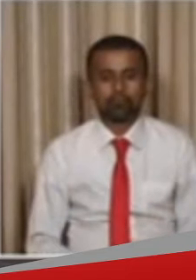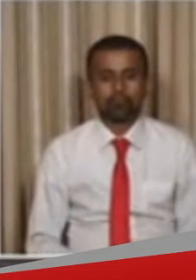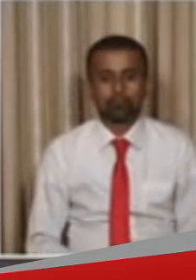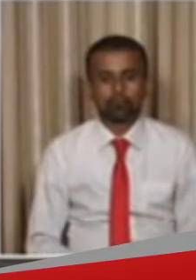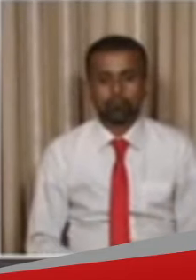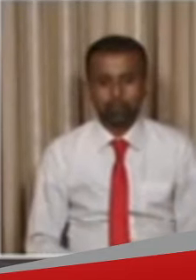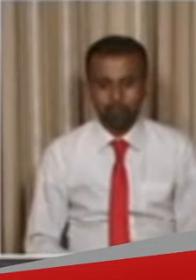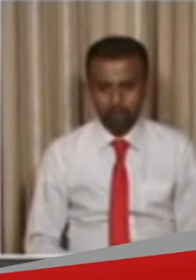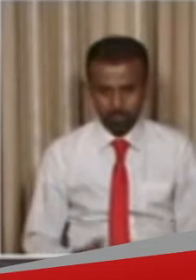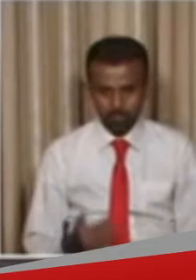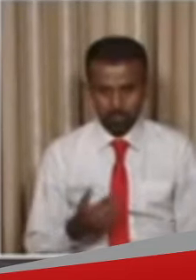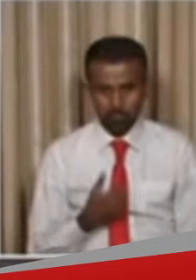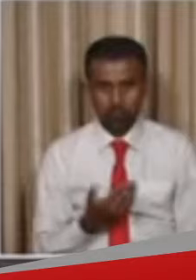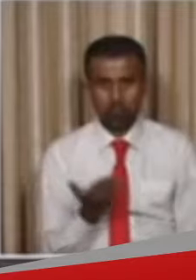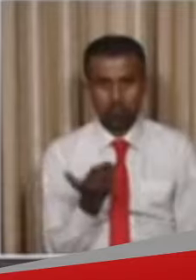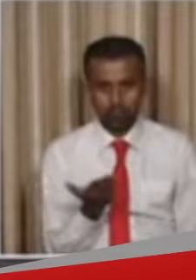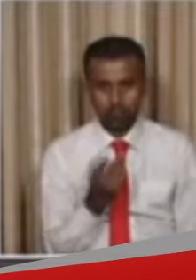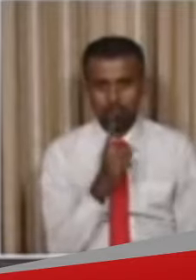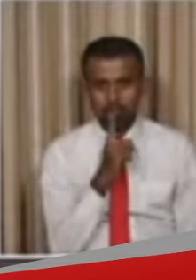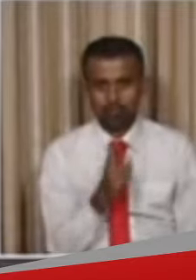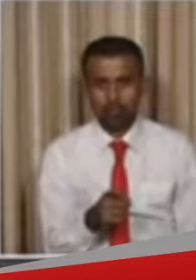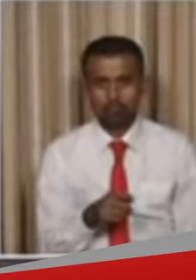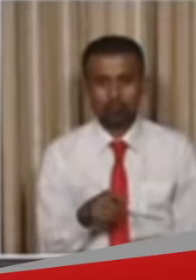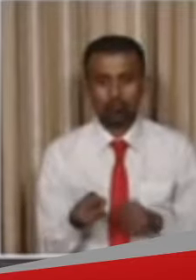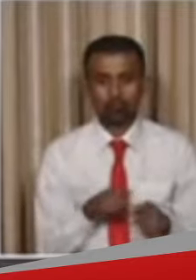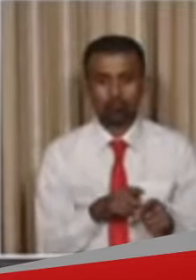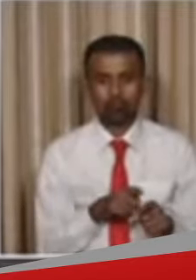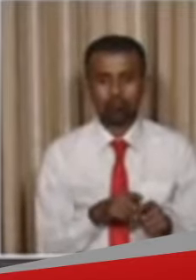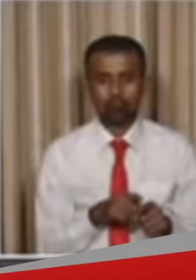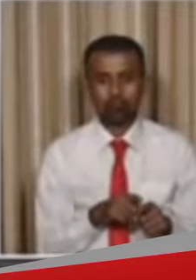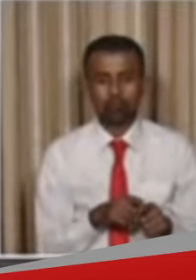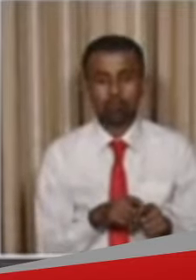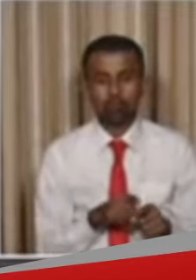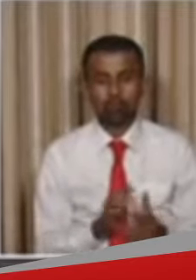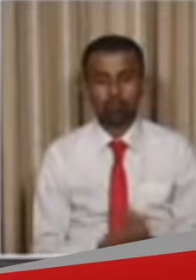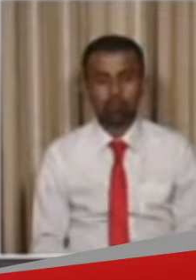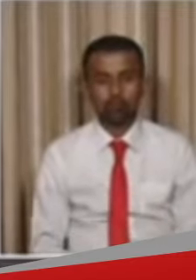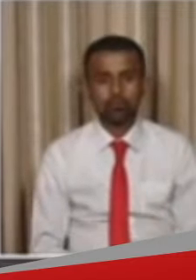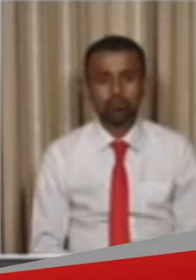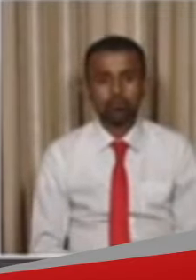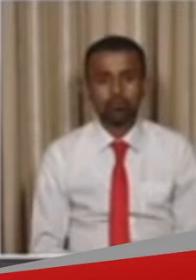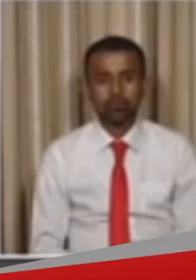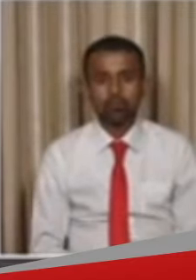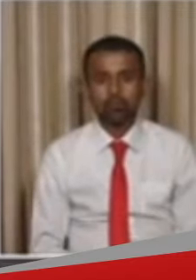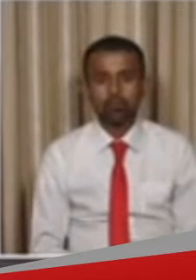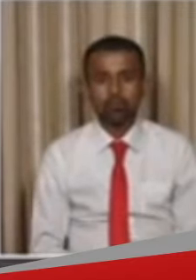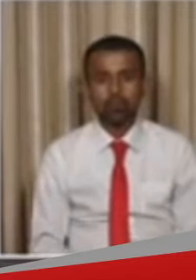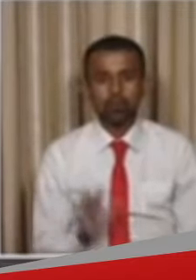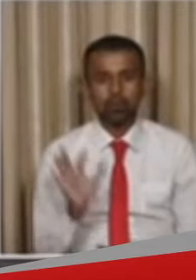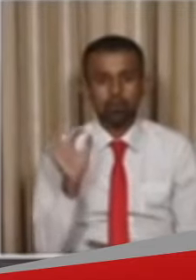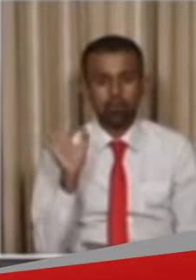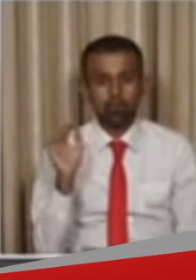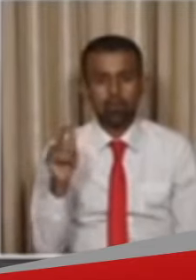අපි ඔබගෙන් ඉල්ලා හිටිනවා. ඒ වගේම බුදුදහමටත් කියනවා බුද්ධ